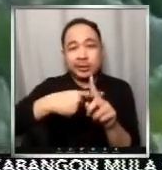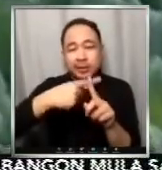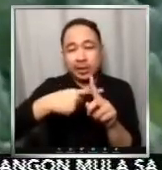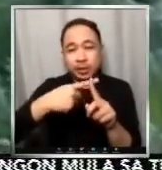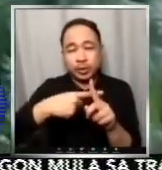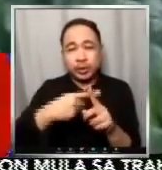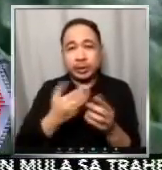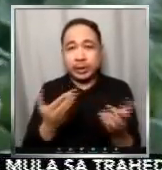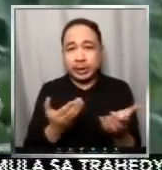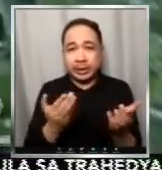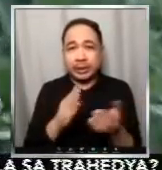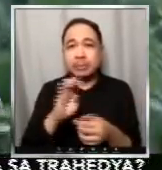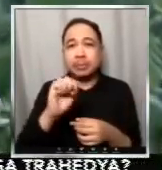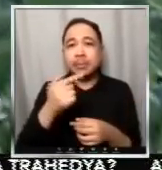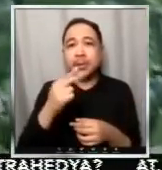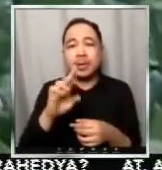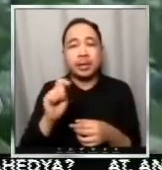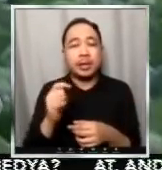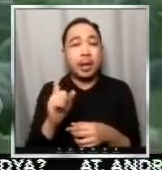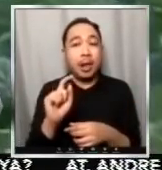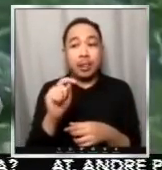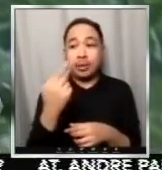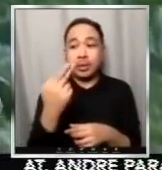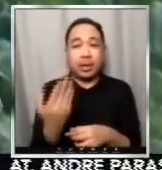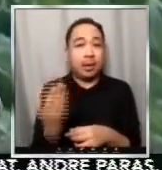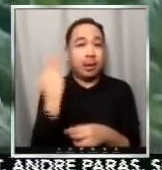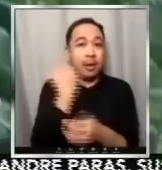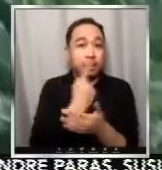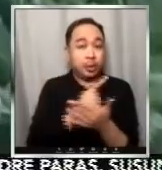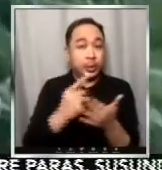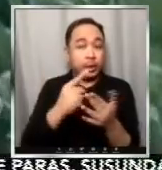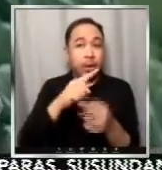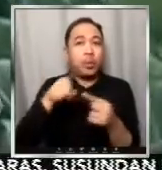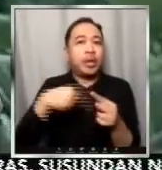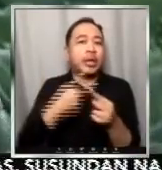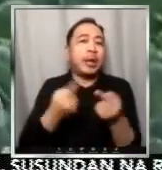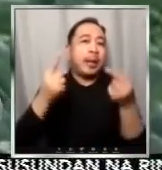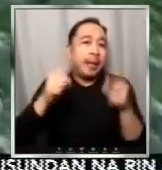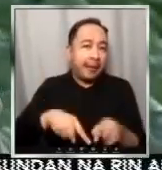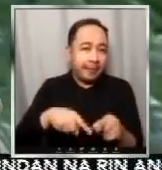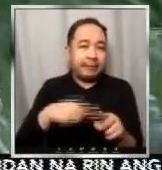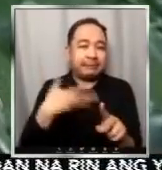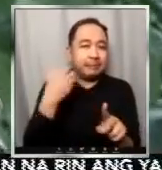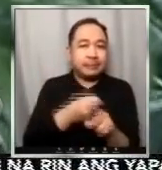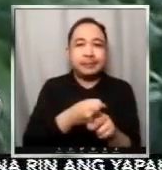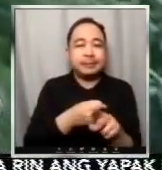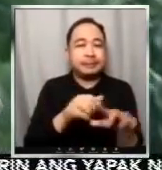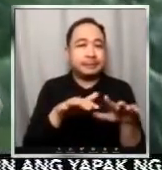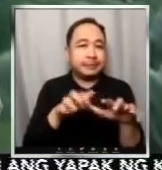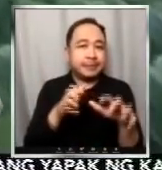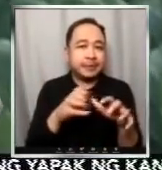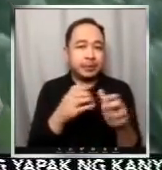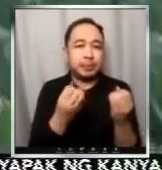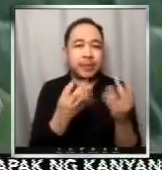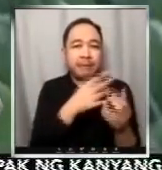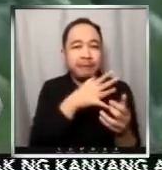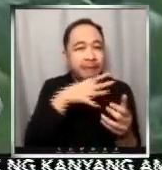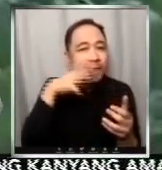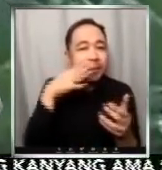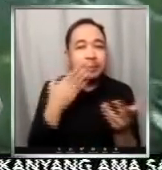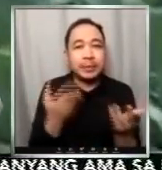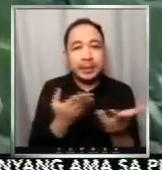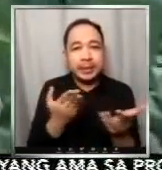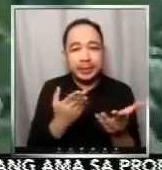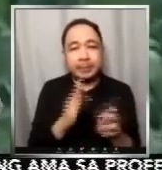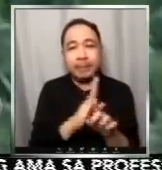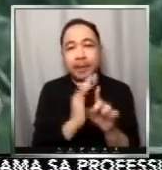Benguet. Webes nung nakarang linggo, nang unang tumama ang andap sa mga pananim sa ilang bahagi ng taniman dito sa Barangay Paway,